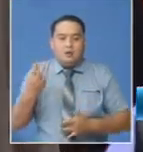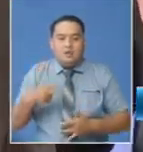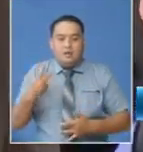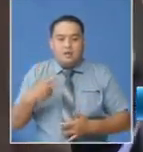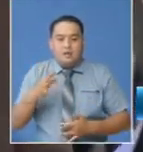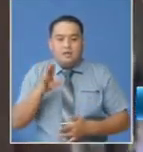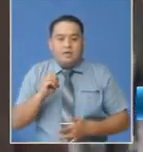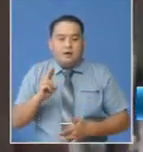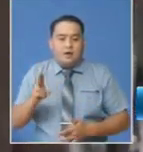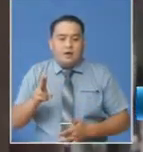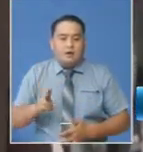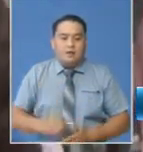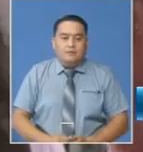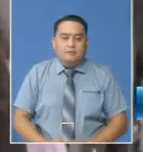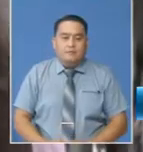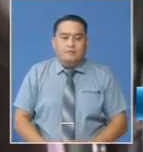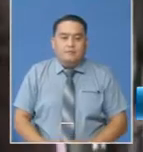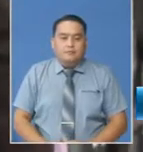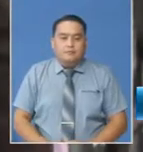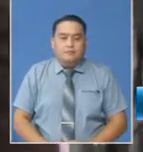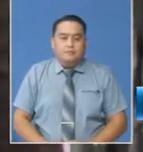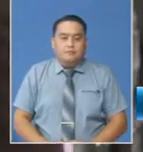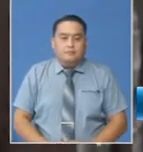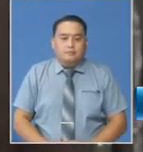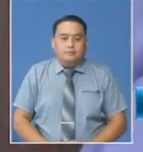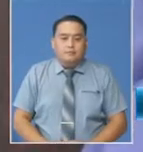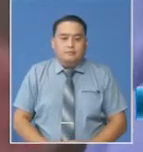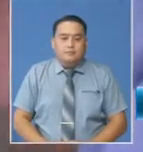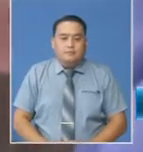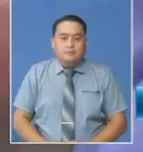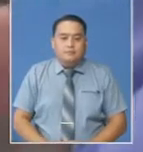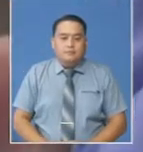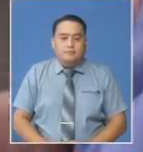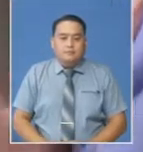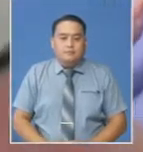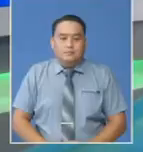столетия. Информацию подготовил Ануар Амангельдинов по материалам интернет-ресурсов.